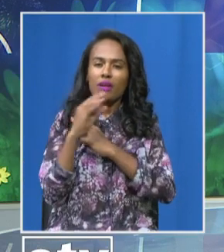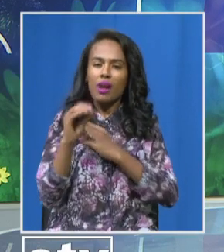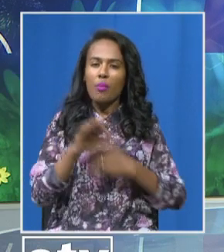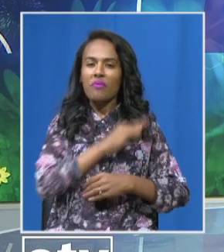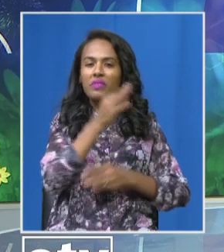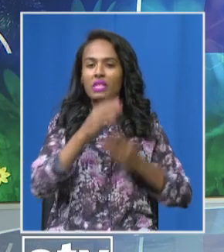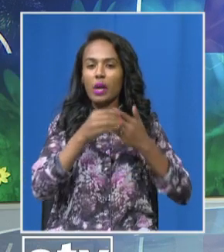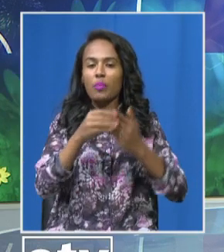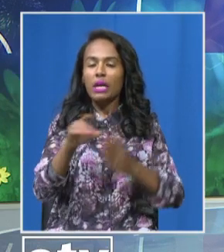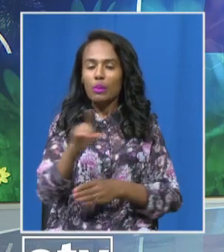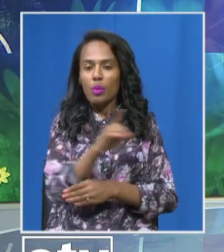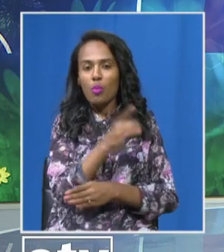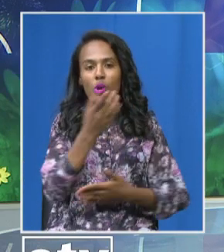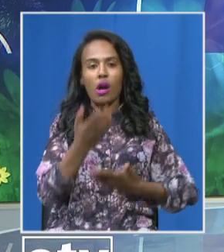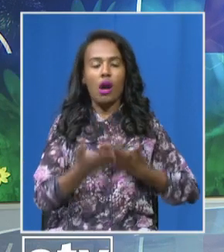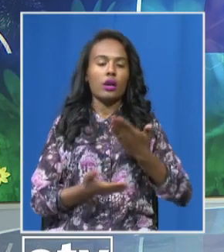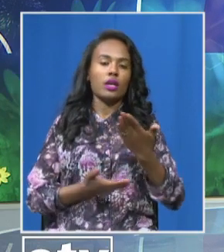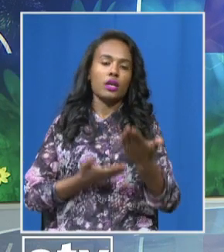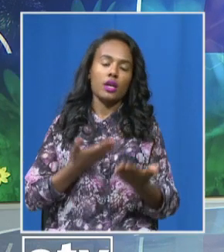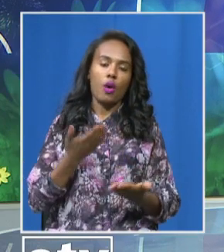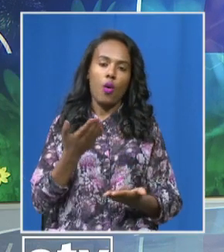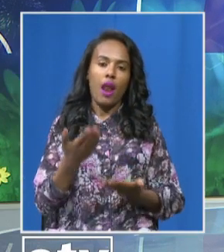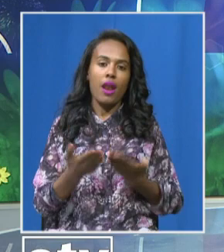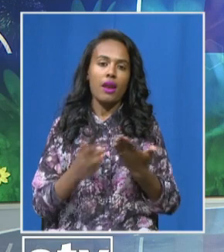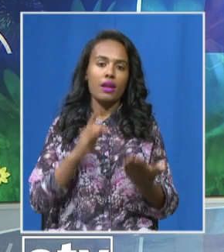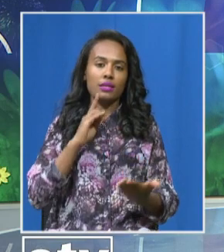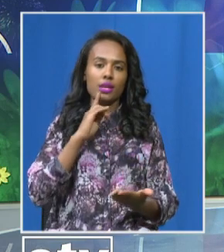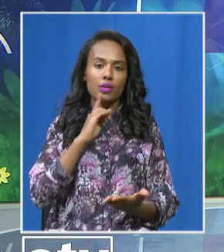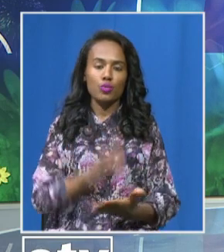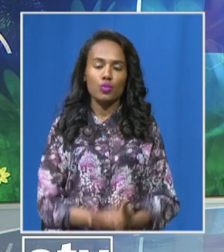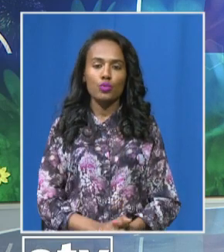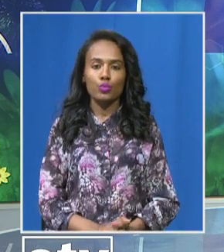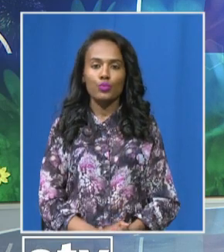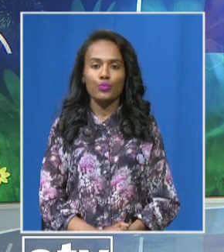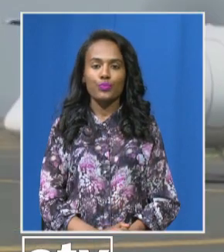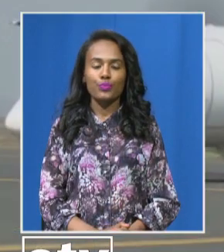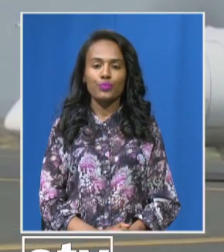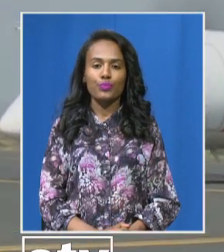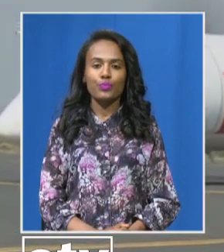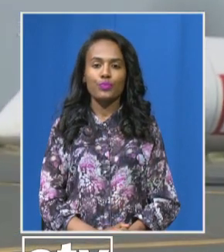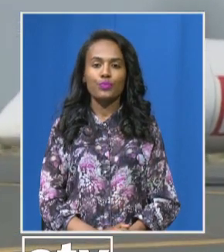መሪ በመሆንም አገልግለዋል። ነጻነት ወርቁ።